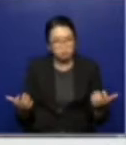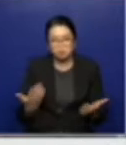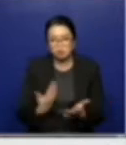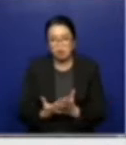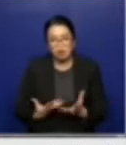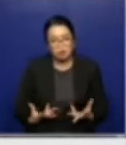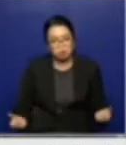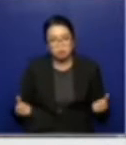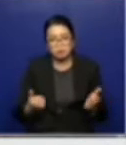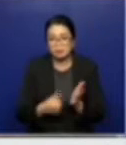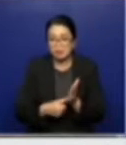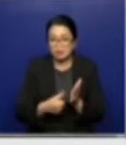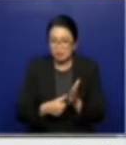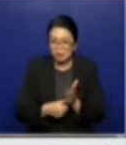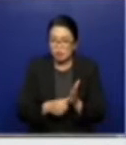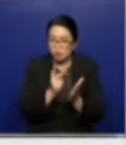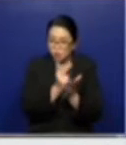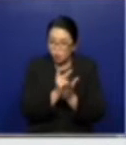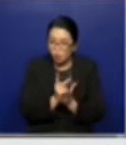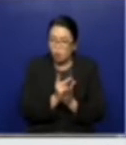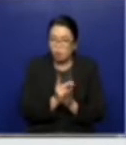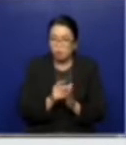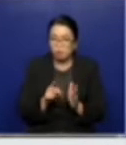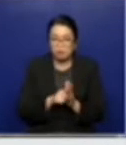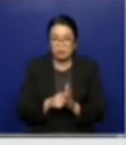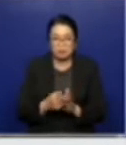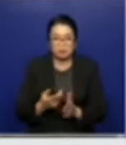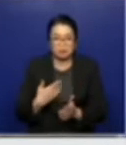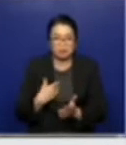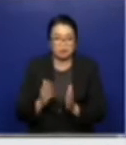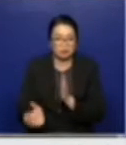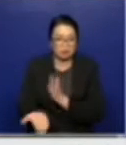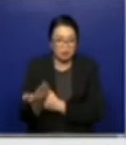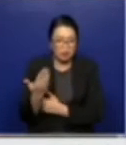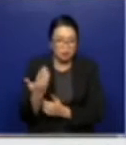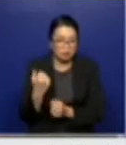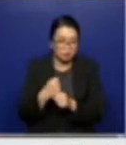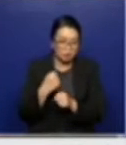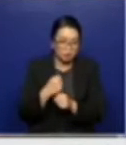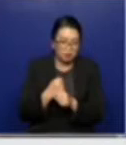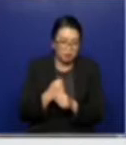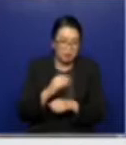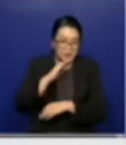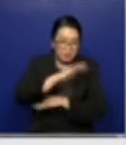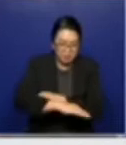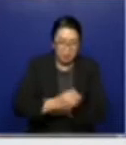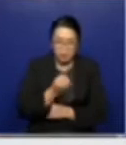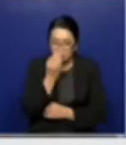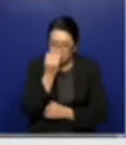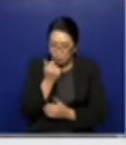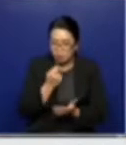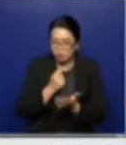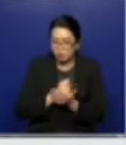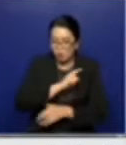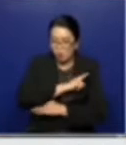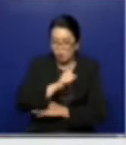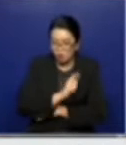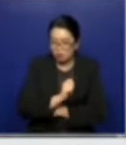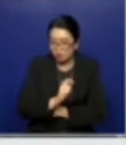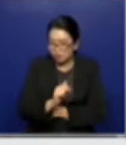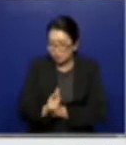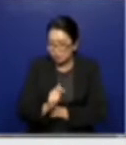นอกระบบอีกต่างหากประเภทหาเช้ากินค่ำจ่ายดอกเบี้ยรายวันรายสัปดา